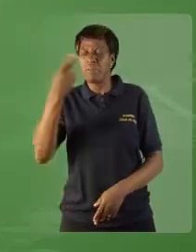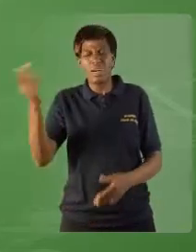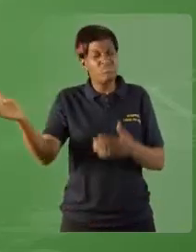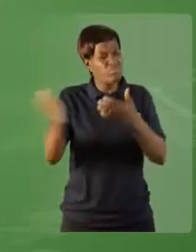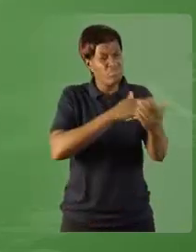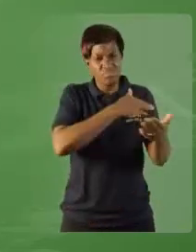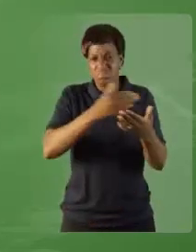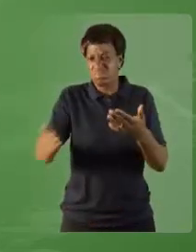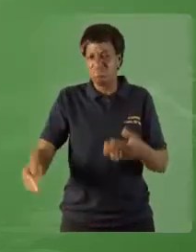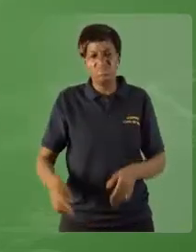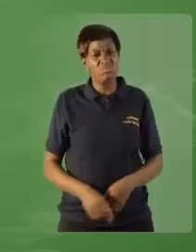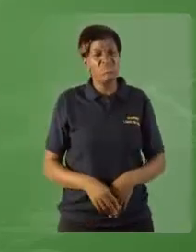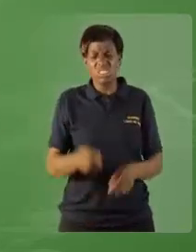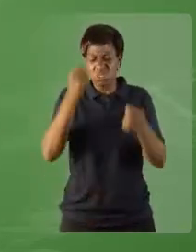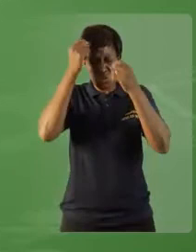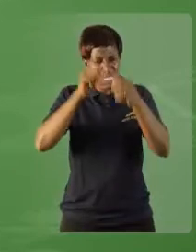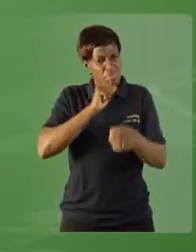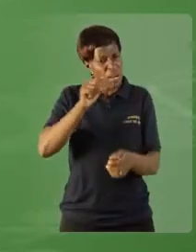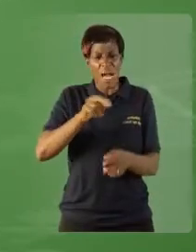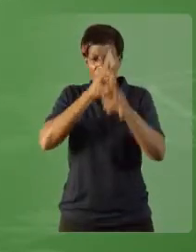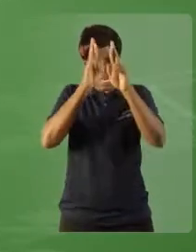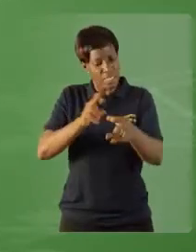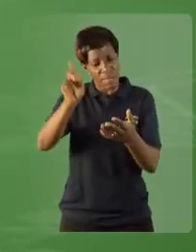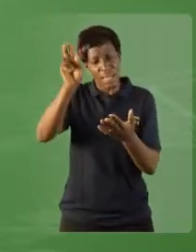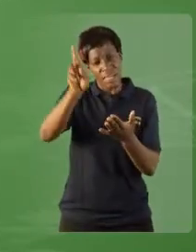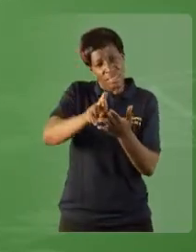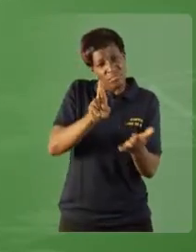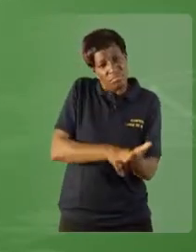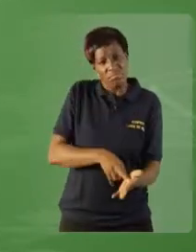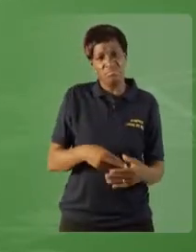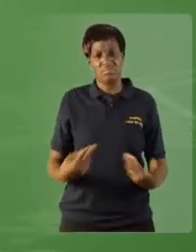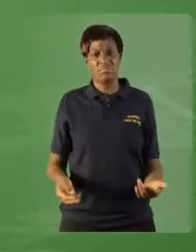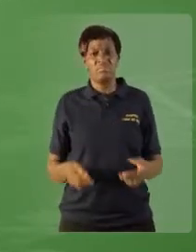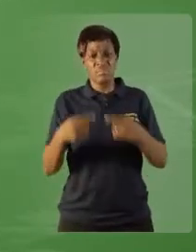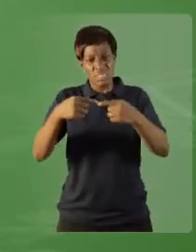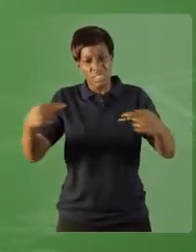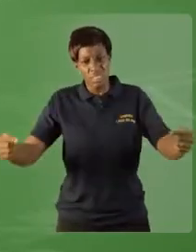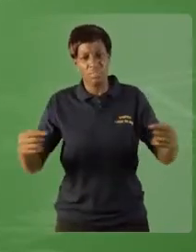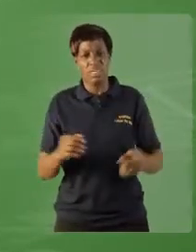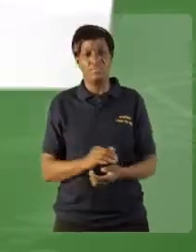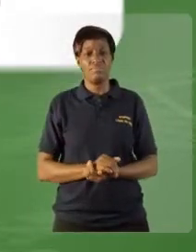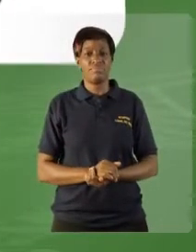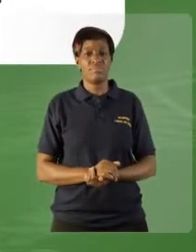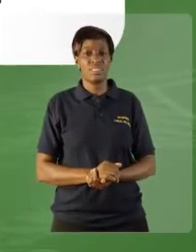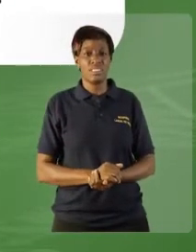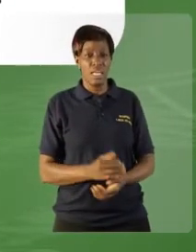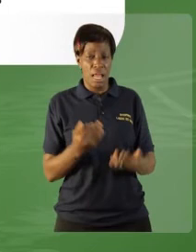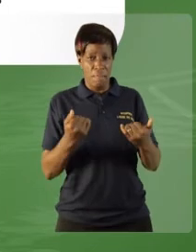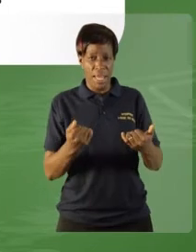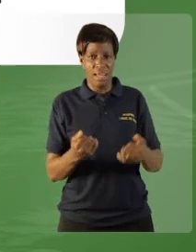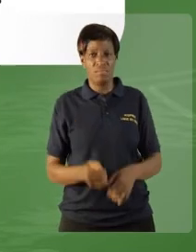du respect des règles de la langue. Nous revenons à notre corpus précisément à